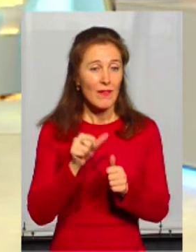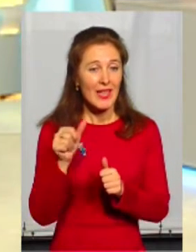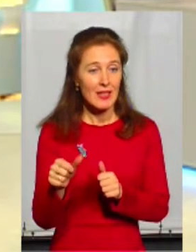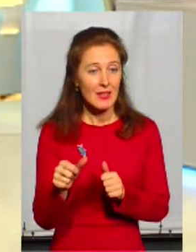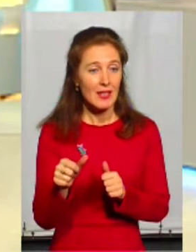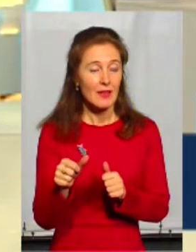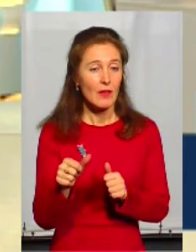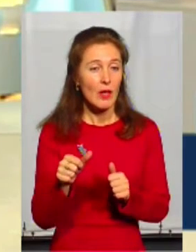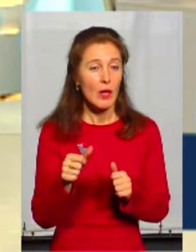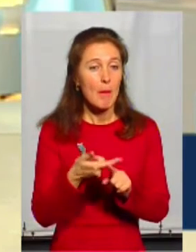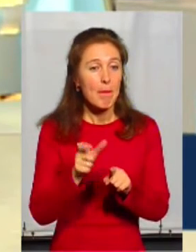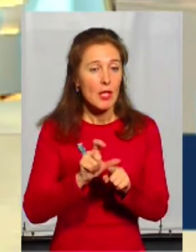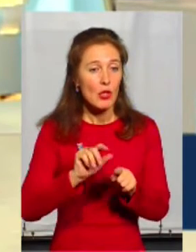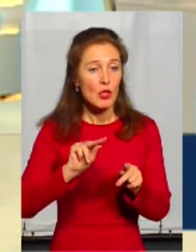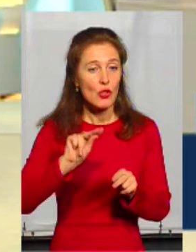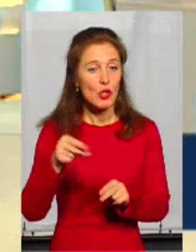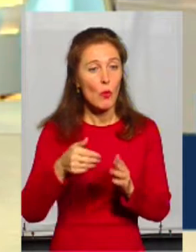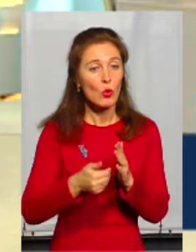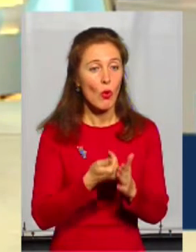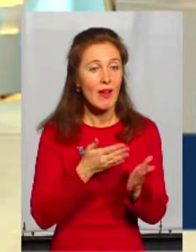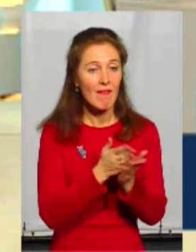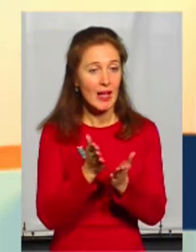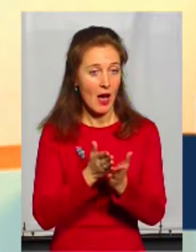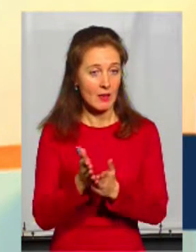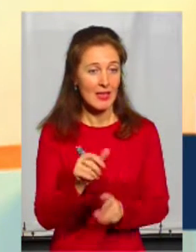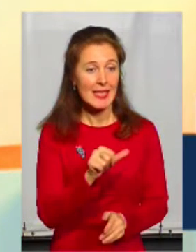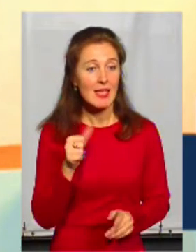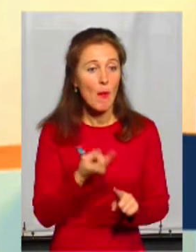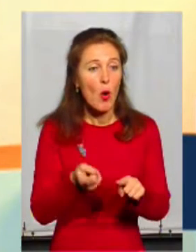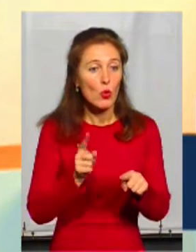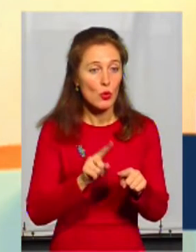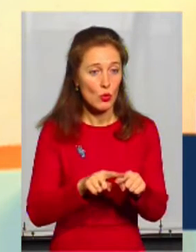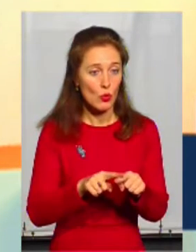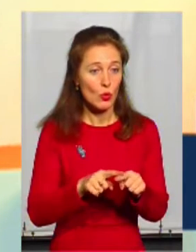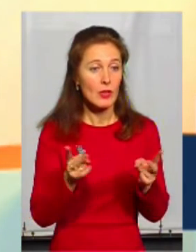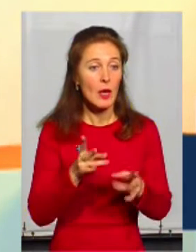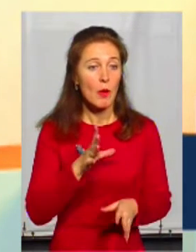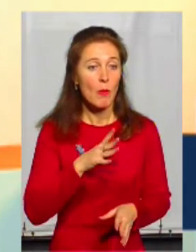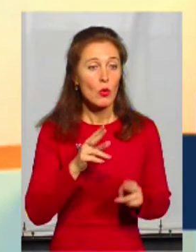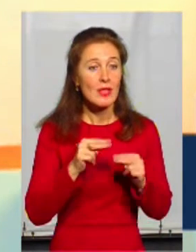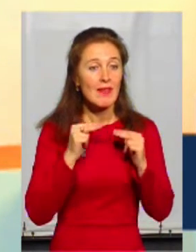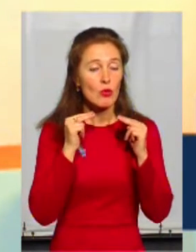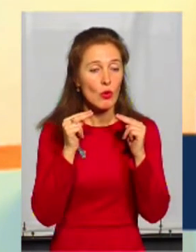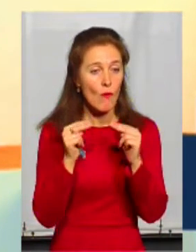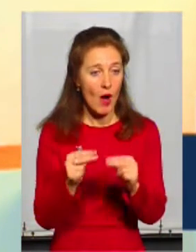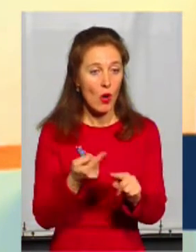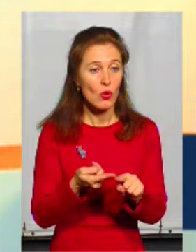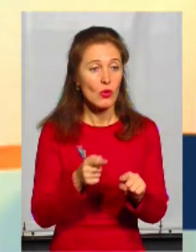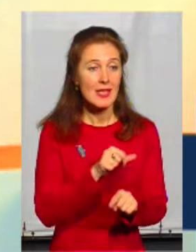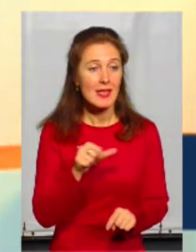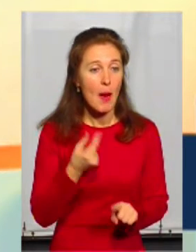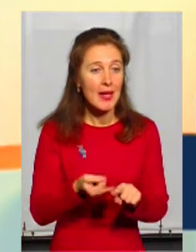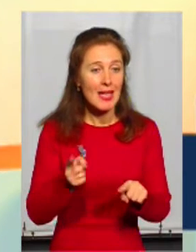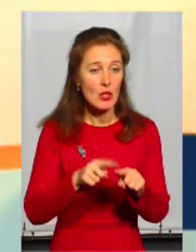ніж у нормованих варіантів. І саме ось цю ваду варто було б звернути увагу саме на